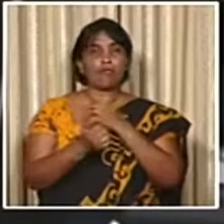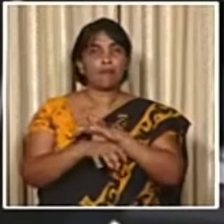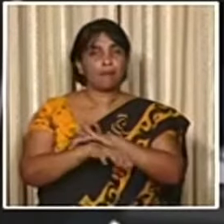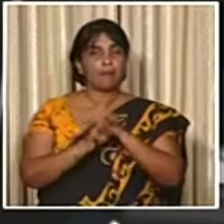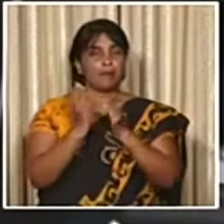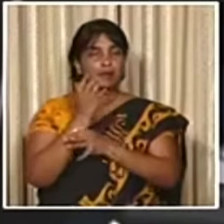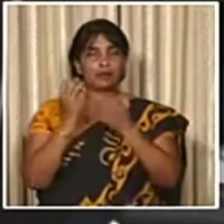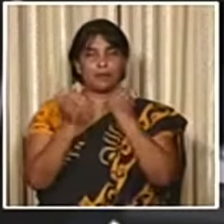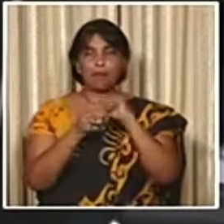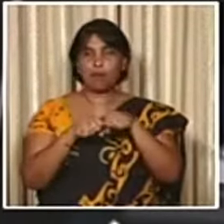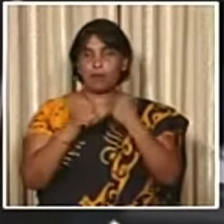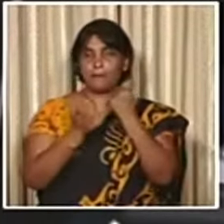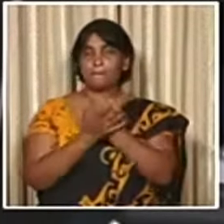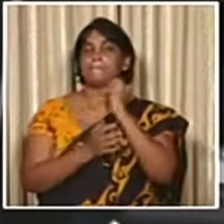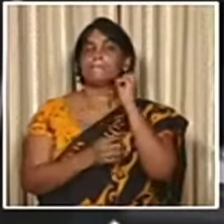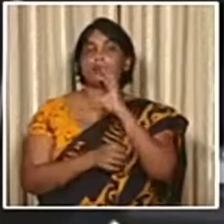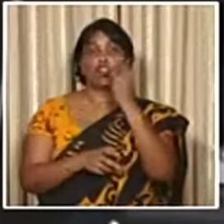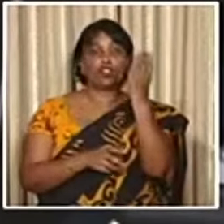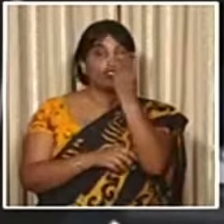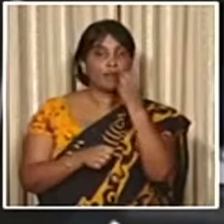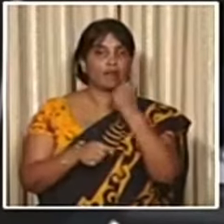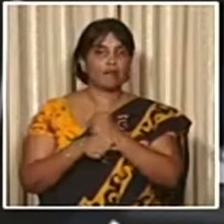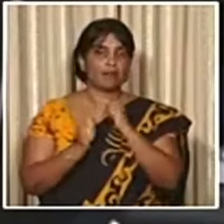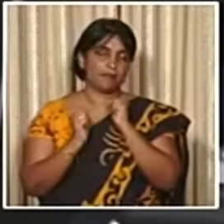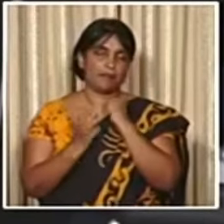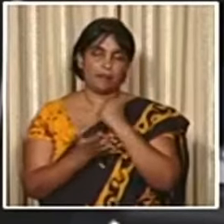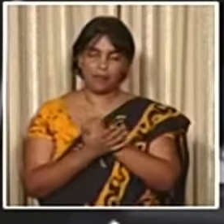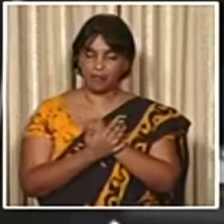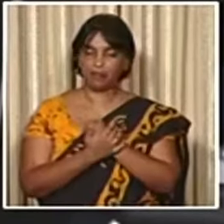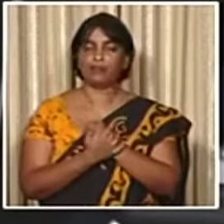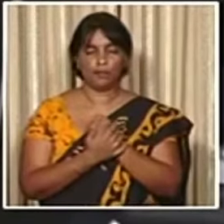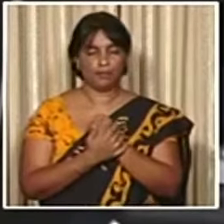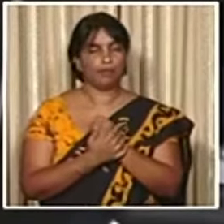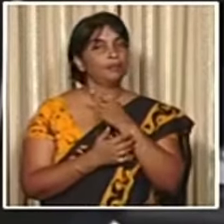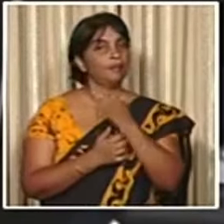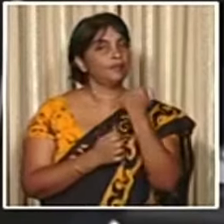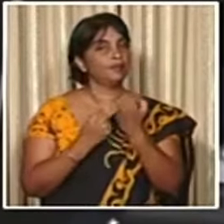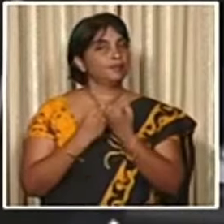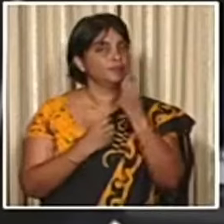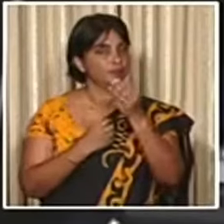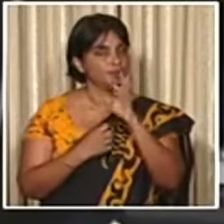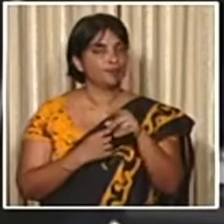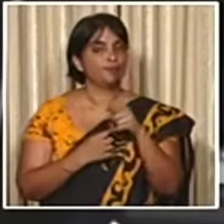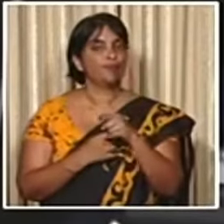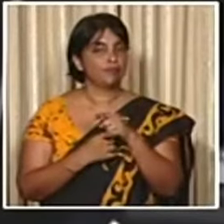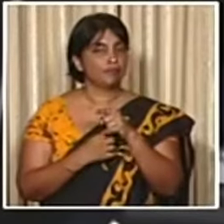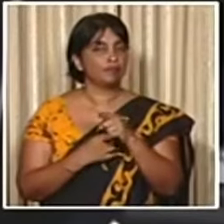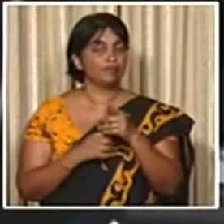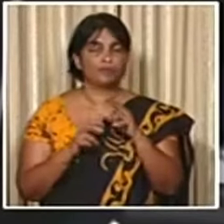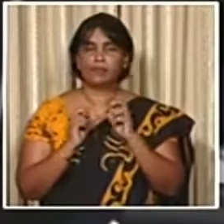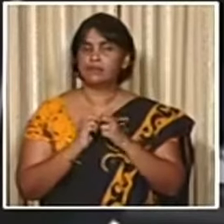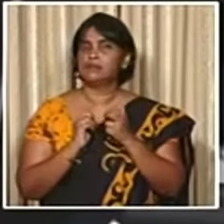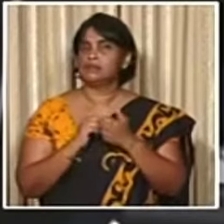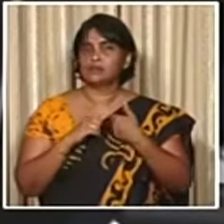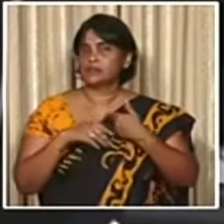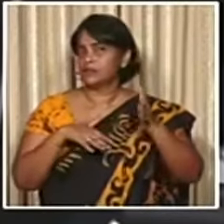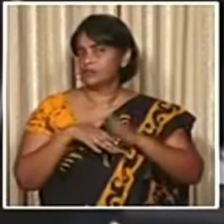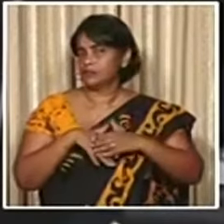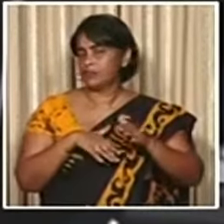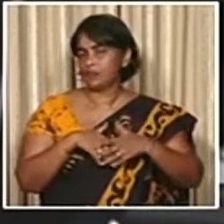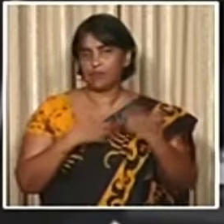ආයෝජන බැංකුවට. මේ තුනම රාජ්‍ය බැංකු. මේ බැංකු තුනට මේ බලය දීලා තිබුණට එහෙම අපිට ගැටලු මතුනේ